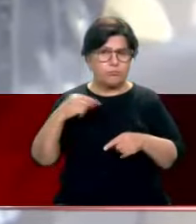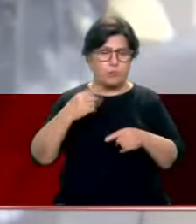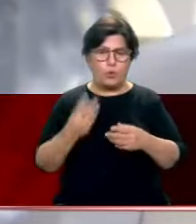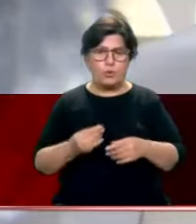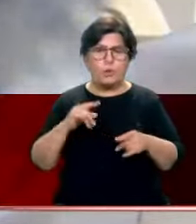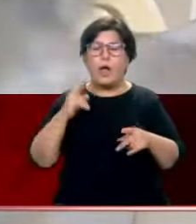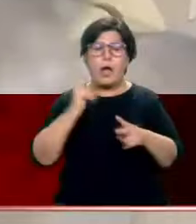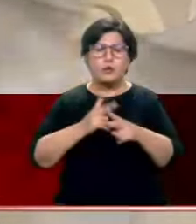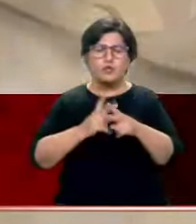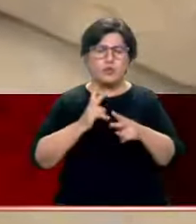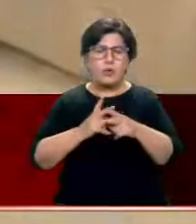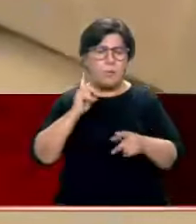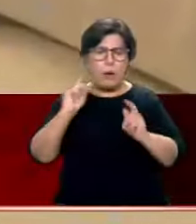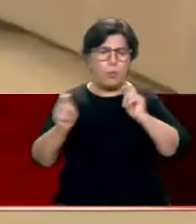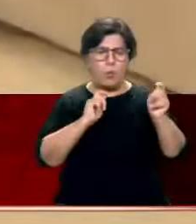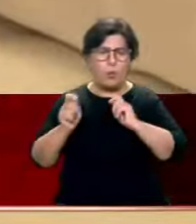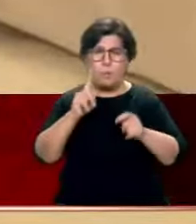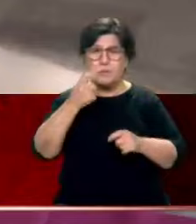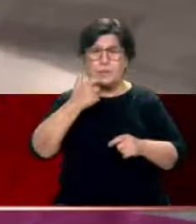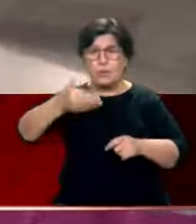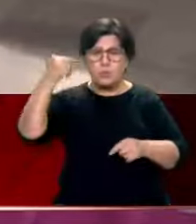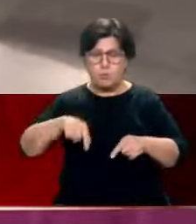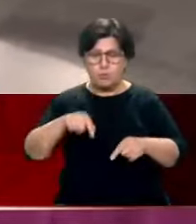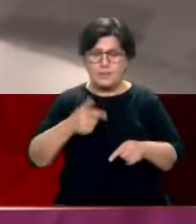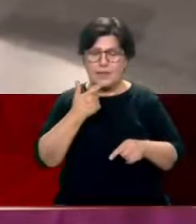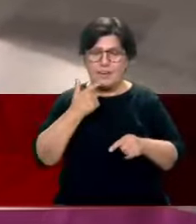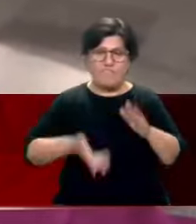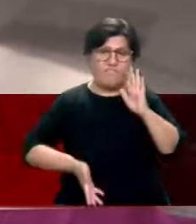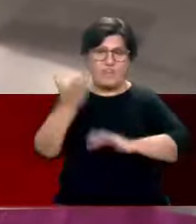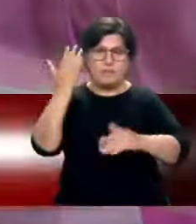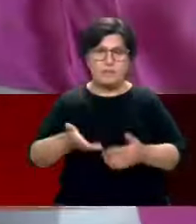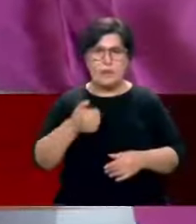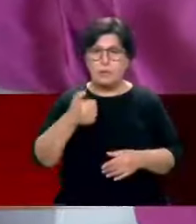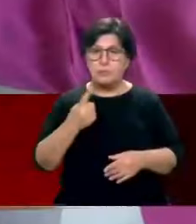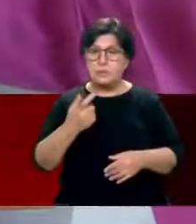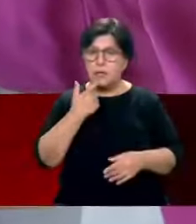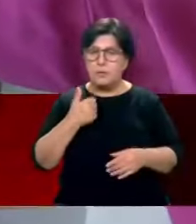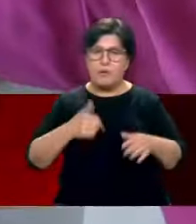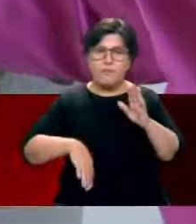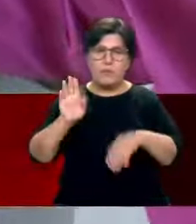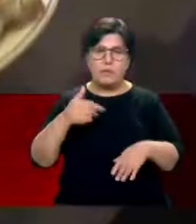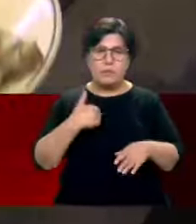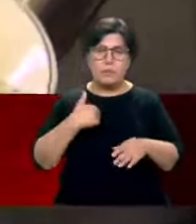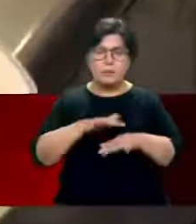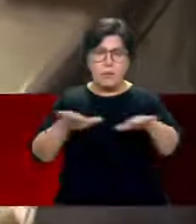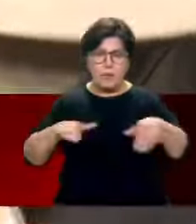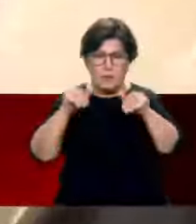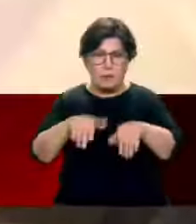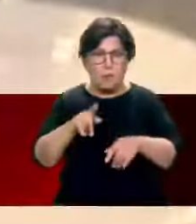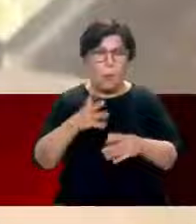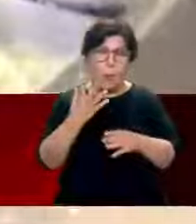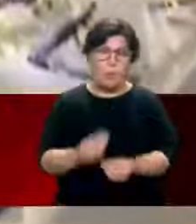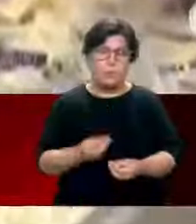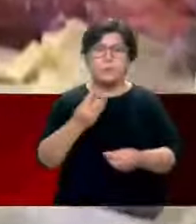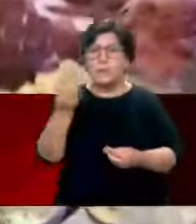Acile başvurular geçen senekinden daha fazla. İlk defa böyle bir şey oluyor. 61 yaşındayım. Havuza girmiştim, ondan diyorlar. Nedeni içtiğimiz